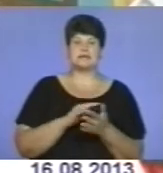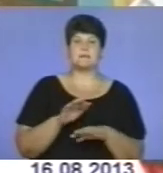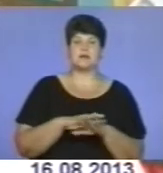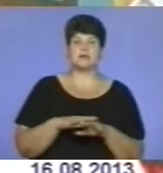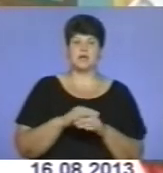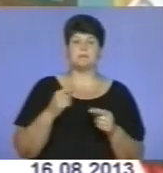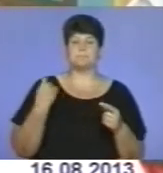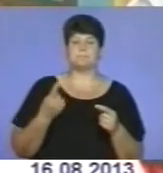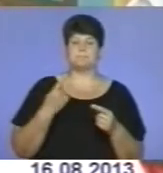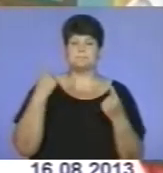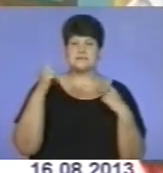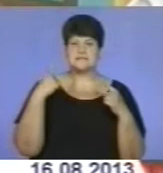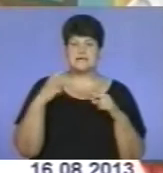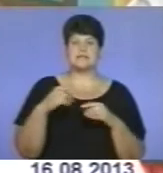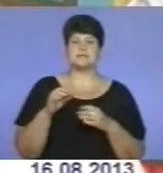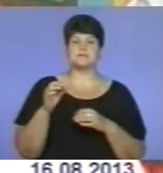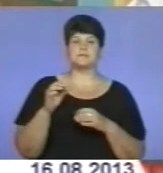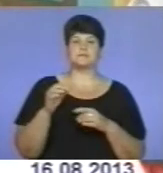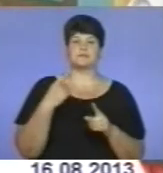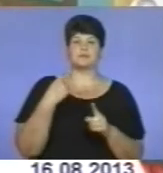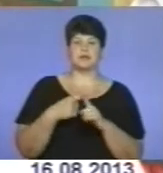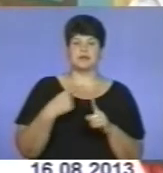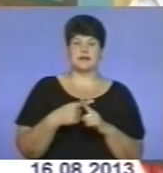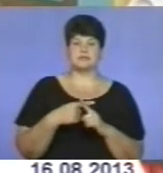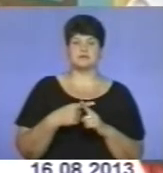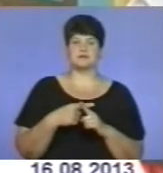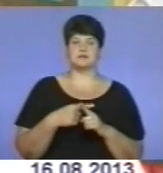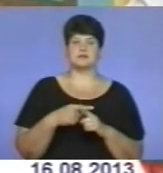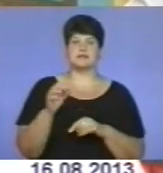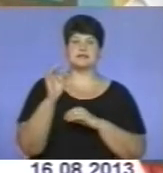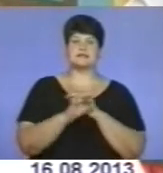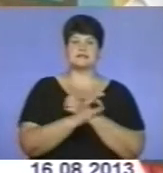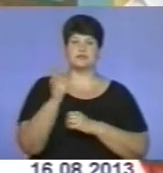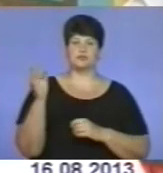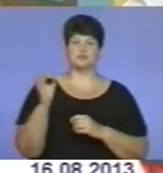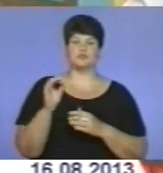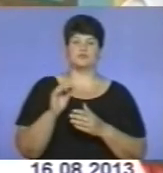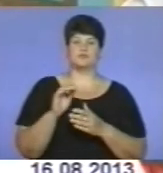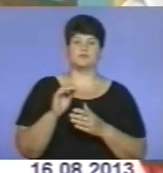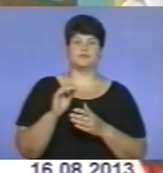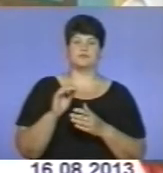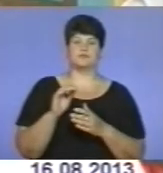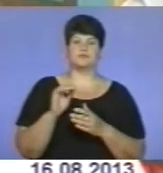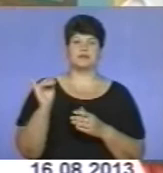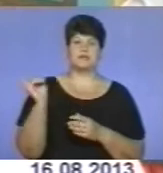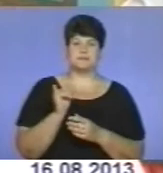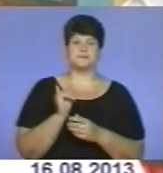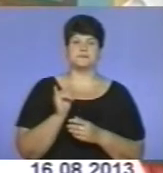-Мистецтв, східний масив – це перехрестя вулиць Міру і Дружби. І